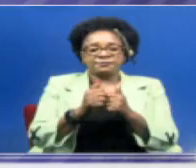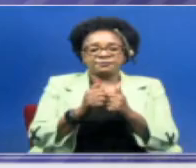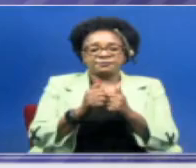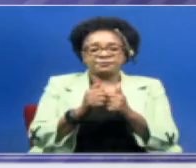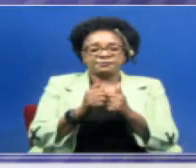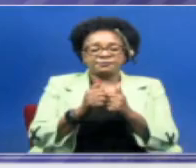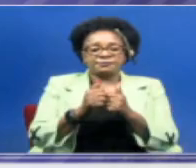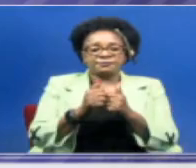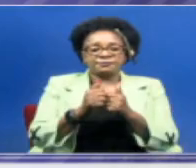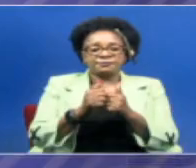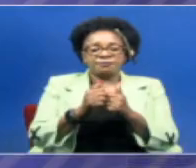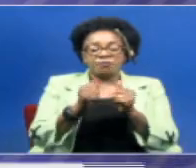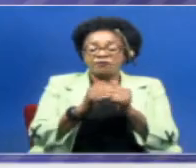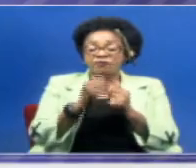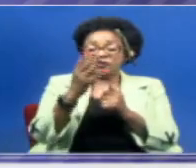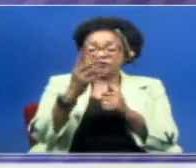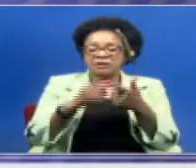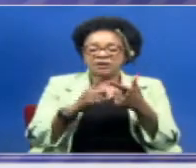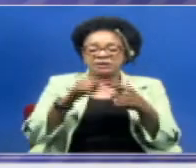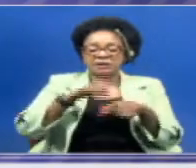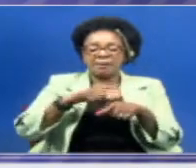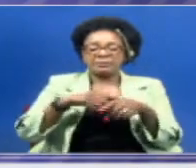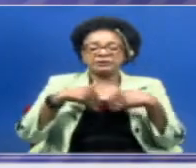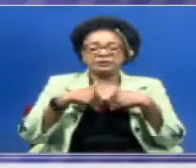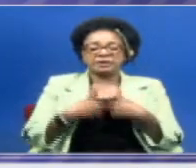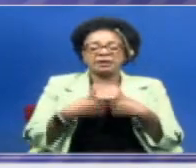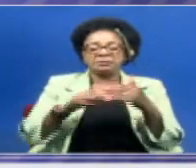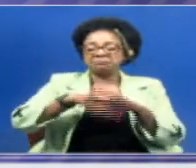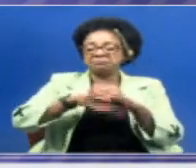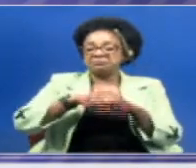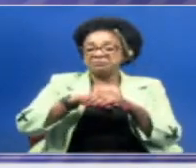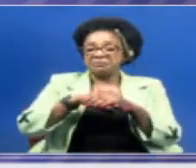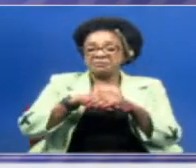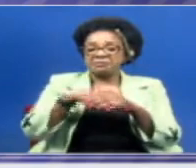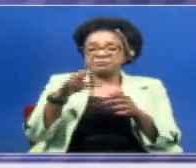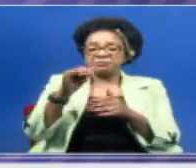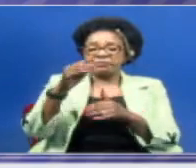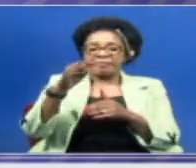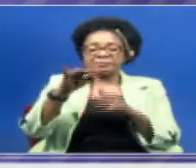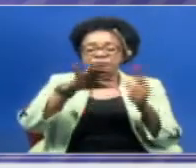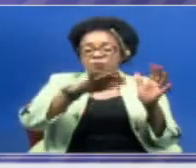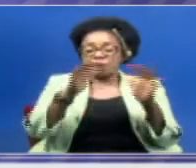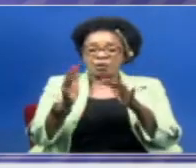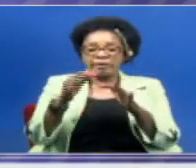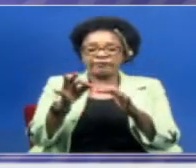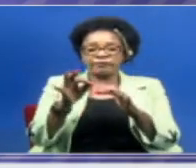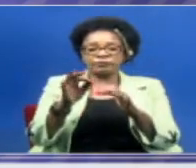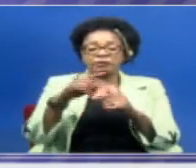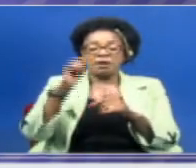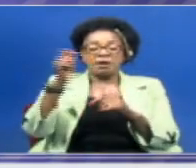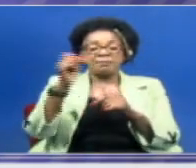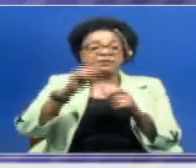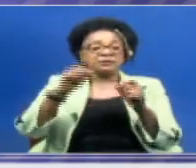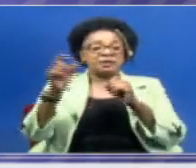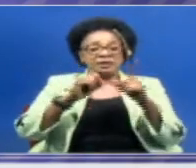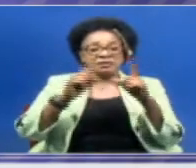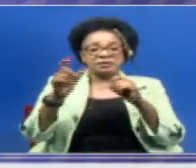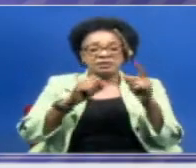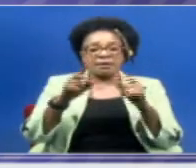Miaka 14 baada ya kustaafu kusakata kabombo akiwa mlinda lango wa timu ya taifa ya kandanda Harambee Starlets,